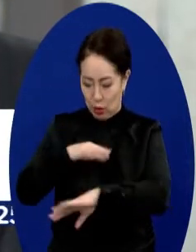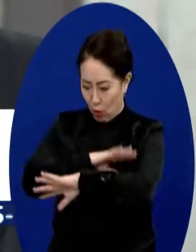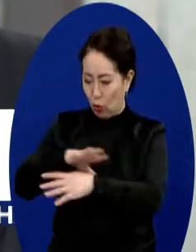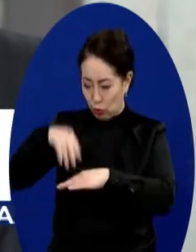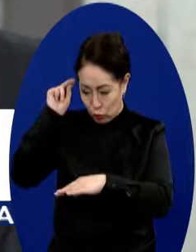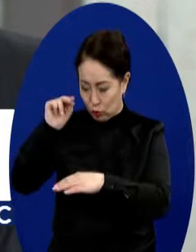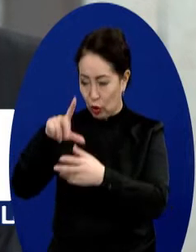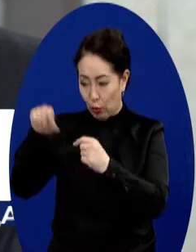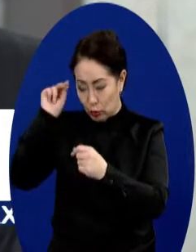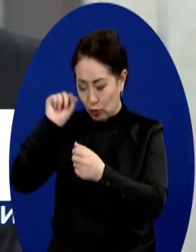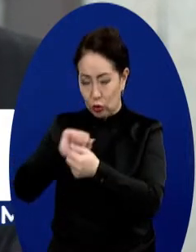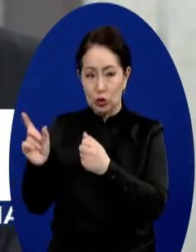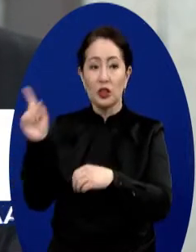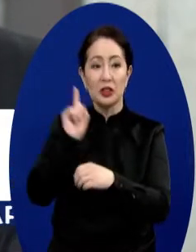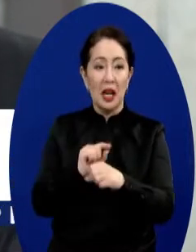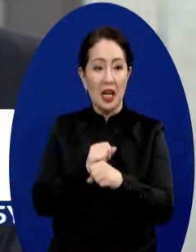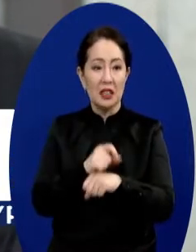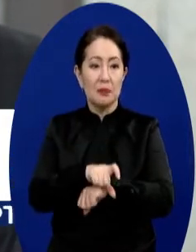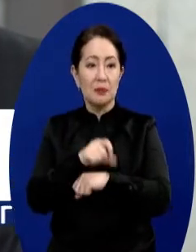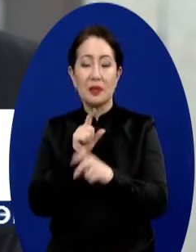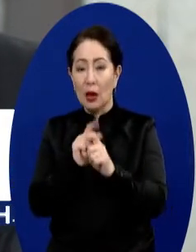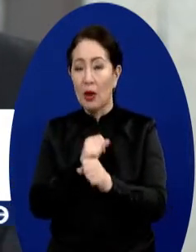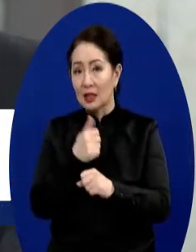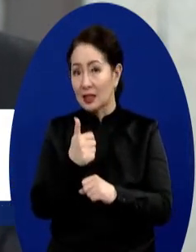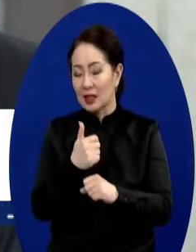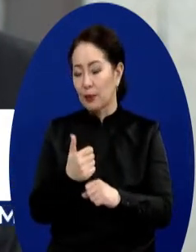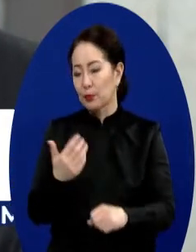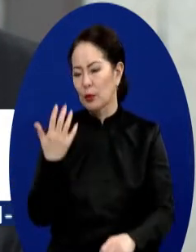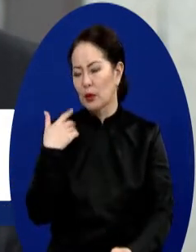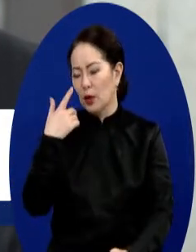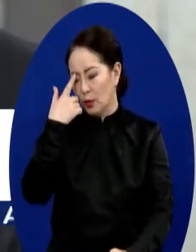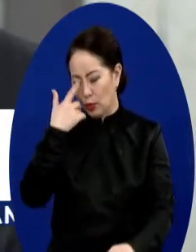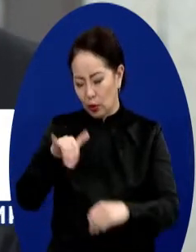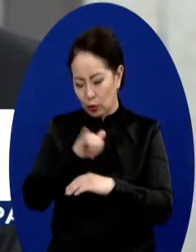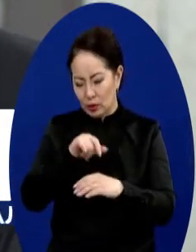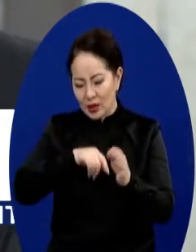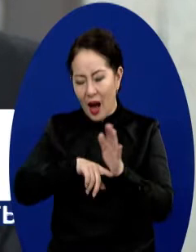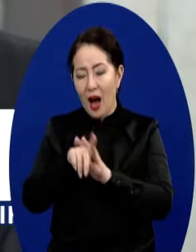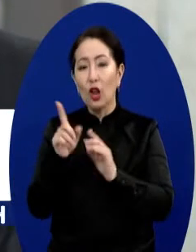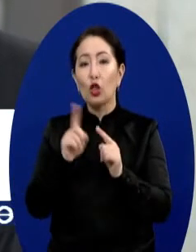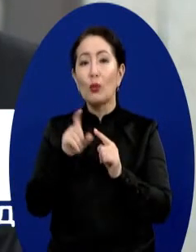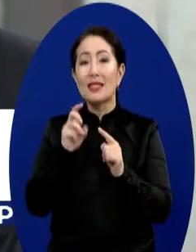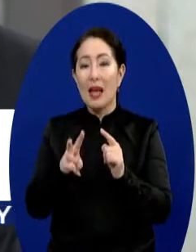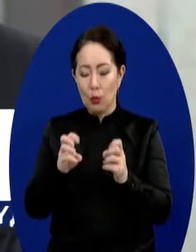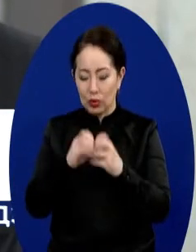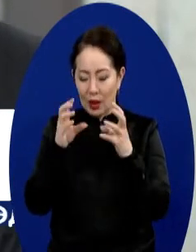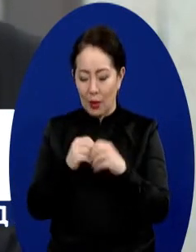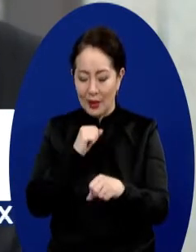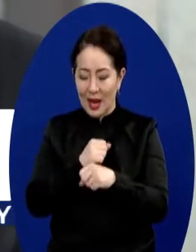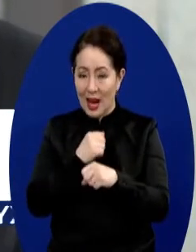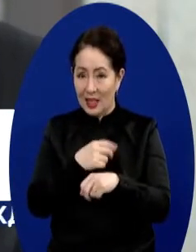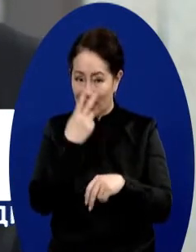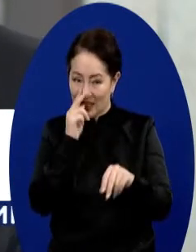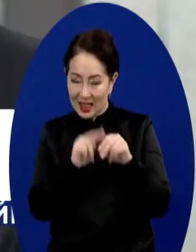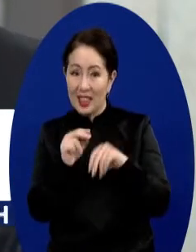одоо амжилттай сайн мэрэгжлээр ажиллаж байна. Сая өнгөрсөн Монгол Улс дотооддоо тавьсан анхны төмөр замын одоо бүтээн байгуулалтын ажлын